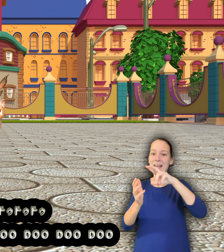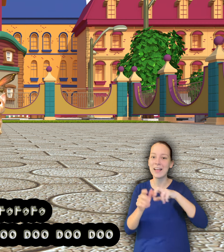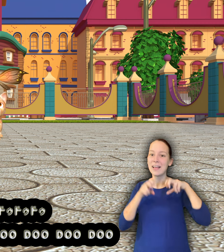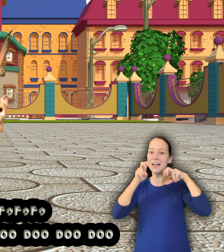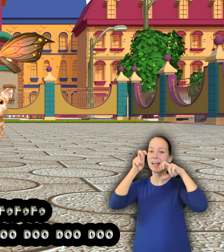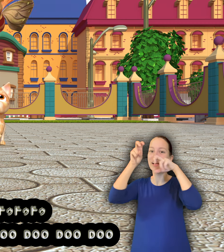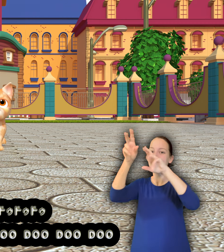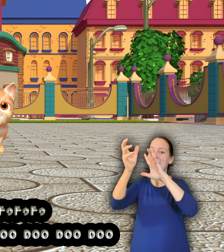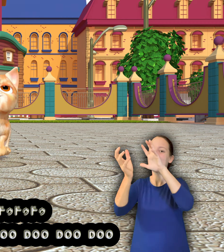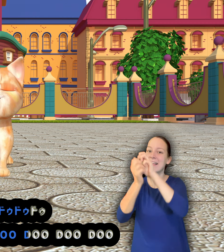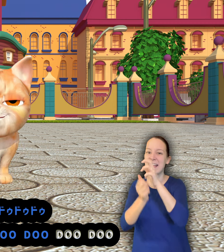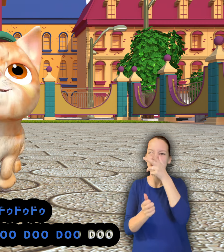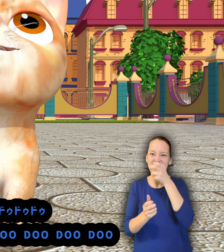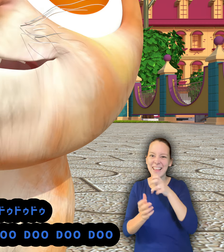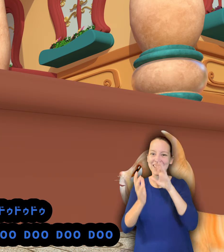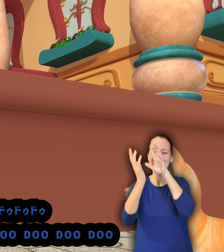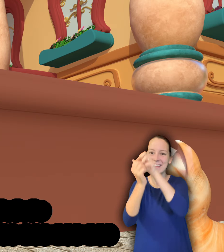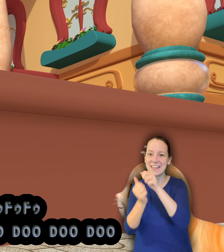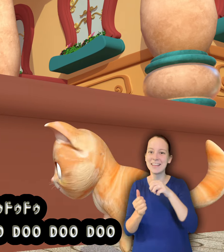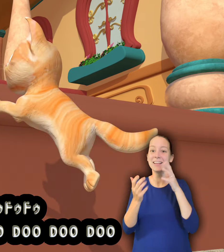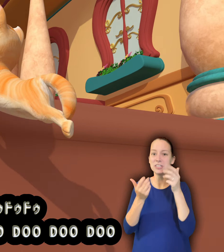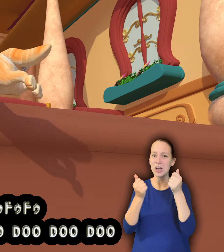をってみよう